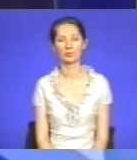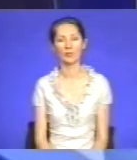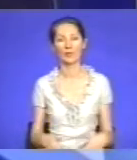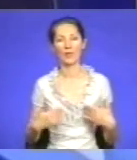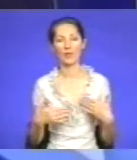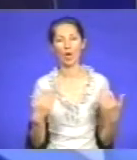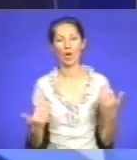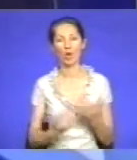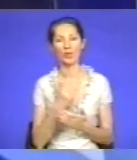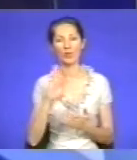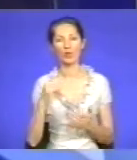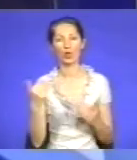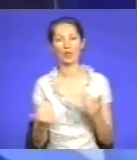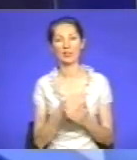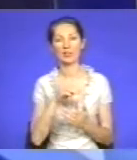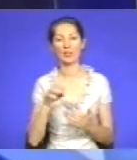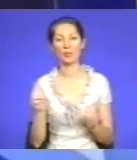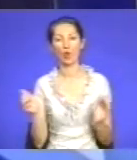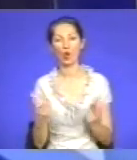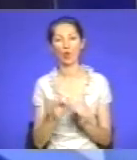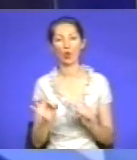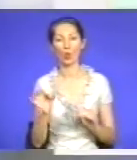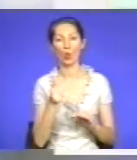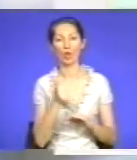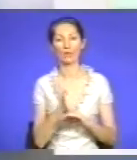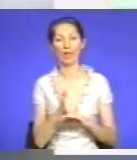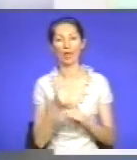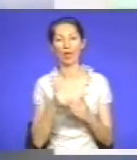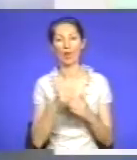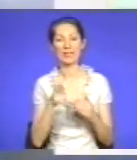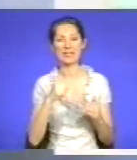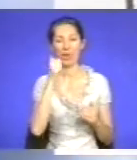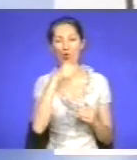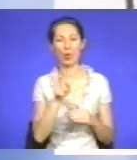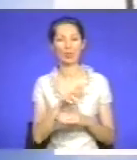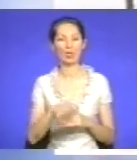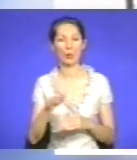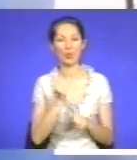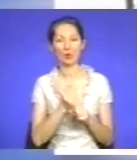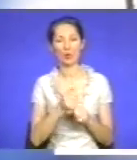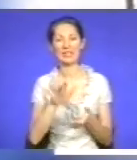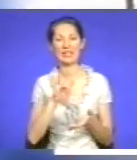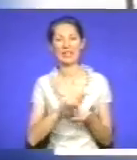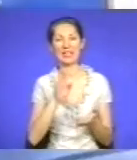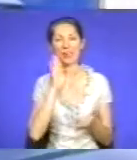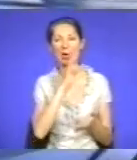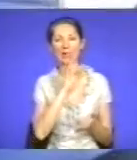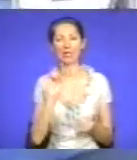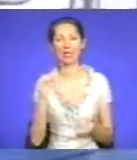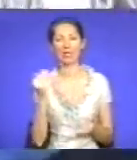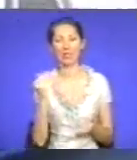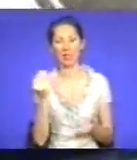Вітаю. Новини вівторка. Ось ХТТБ. Коротко про головне. До кінця року на Тернопільщині запрацює центр матері і дитини.